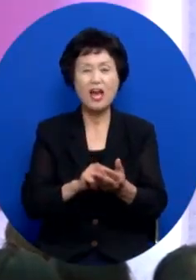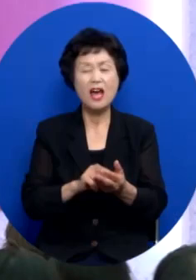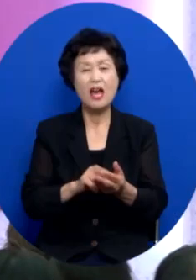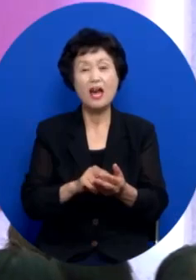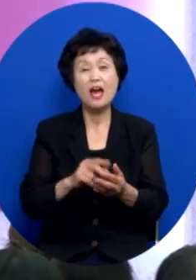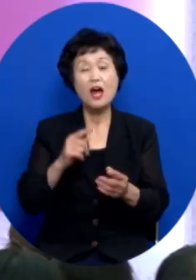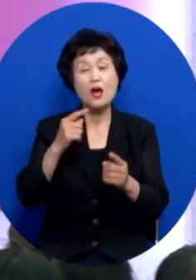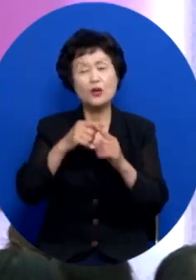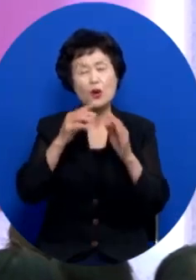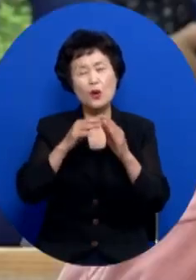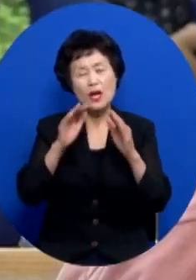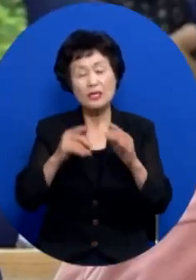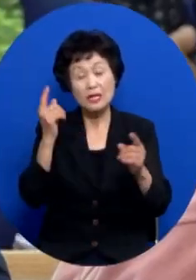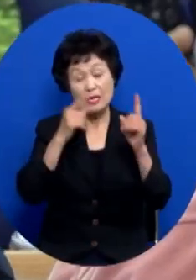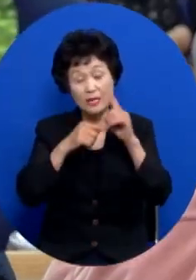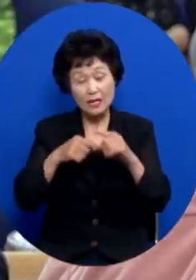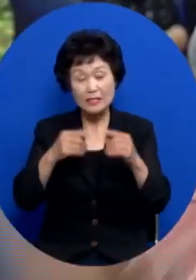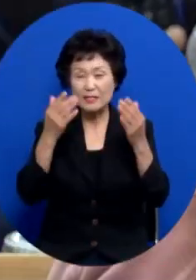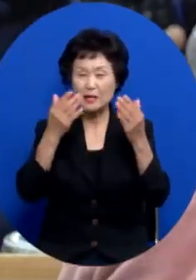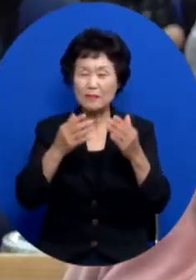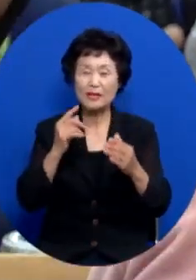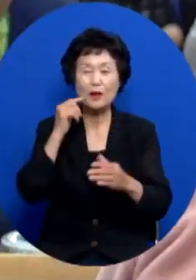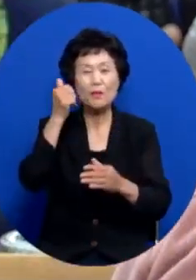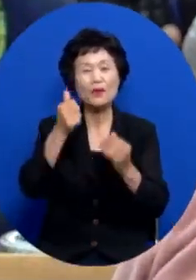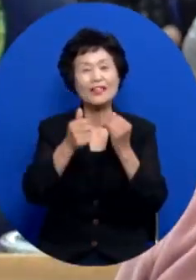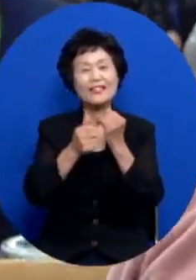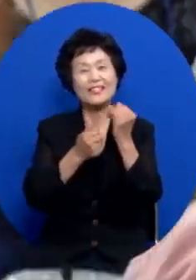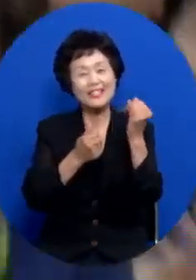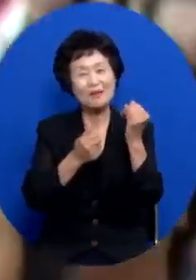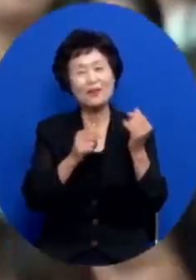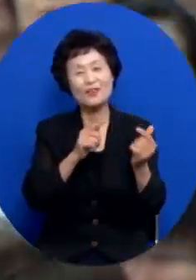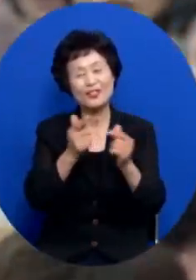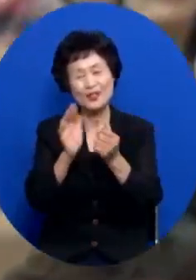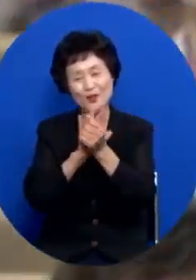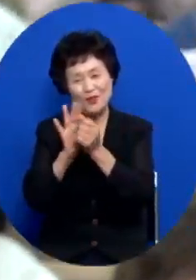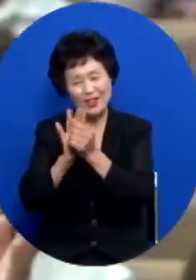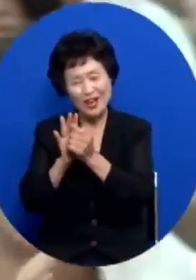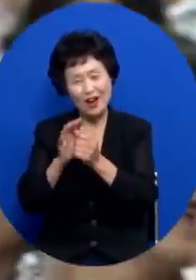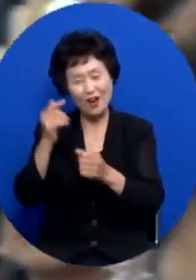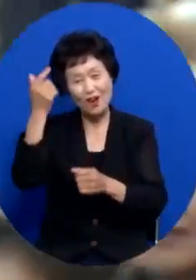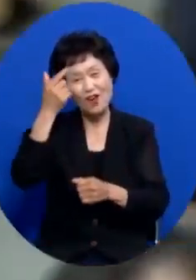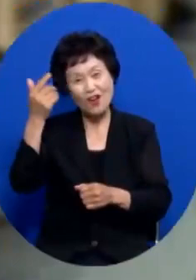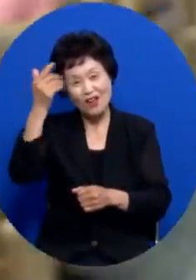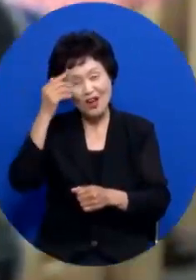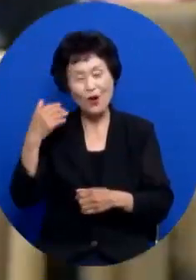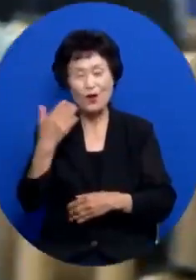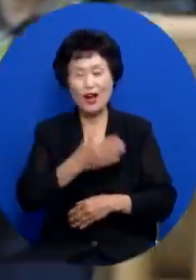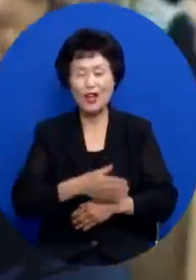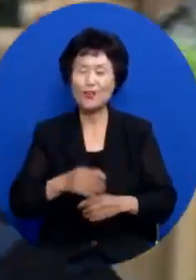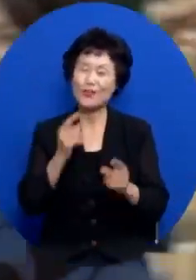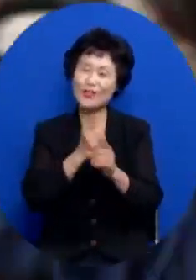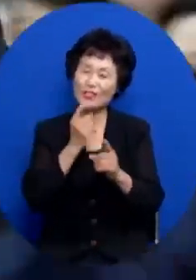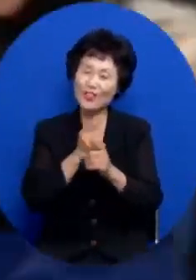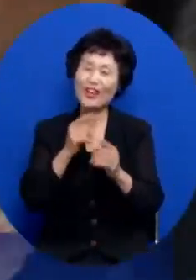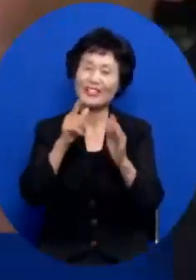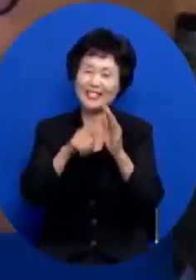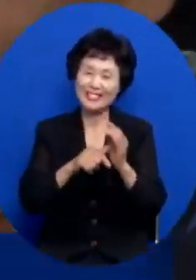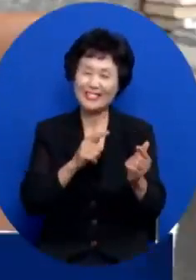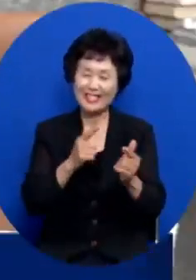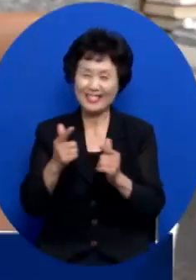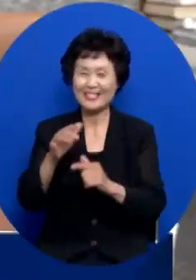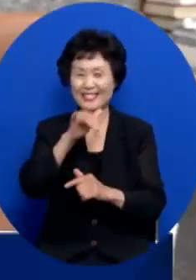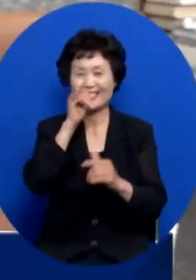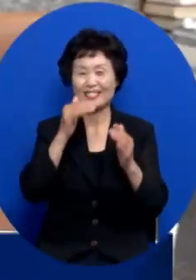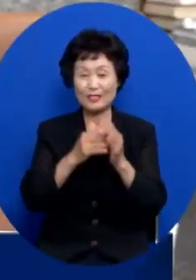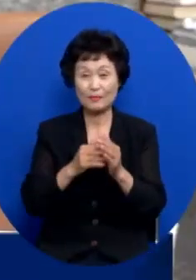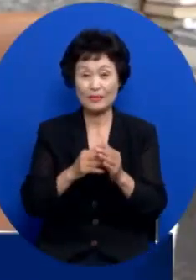목회자 3호들을 위로하고 사역 가운데 지친 영혼과 육을 치유하는 시간으로 진행됐습니다. 사모님의 역할,